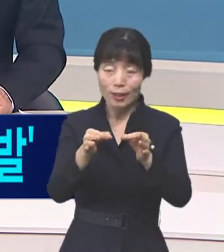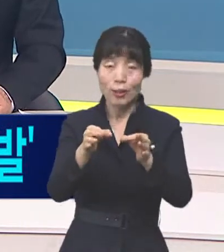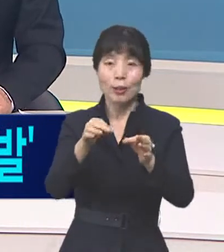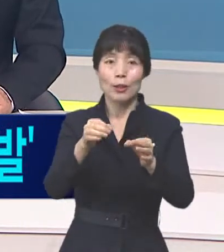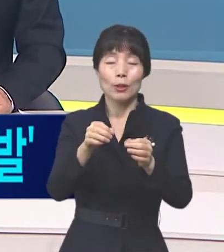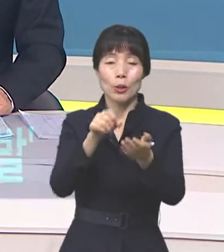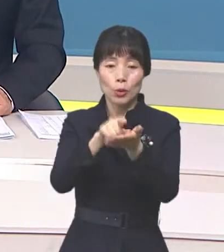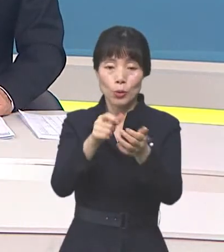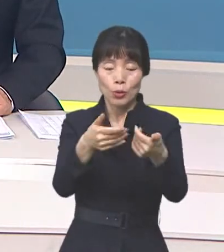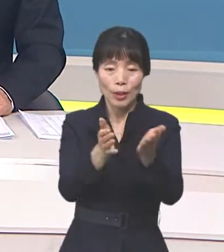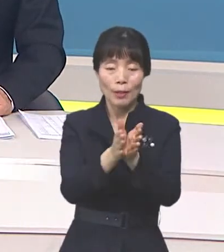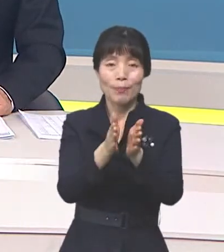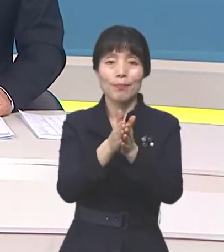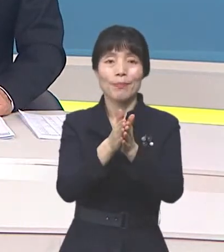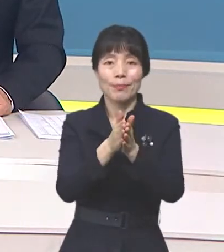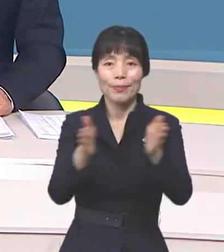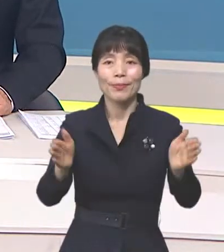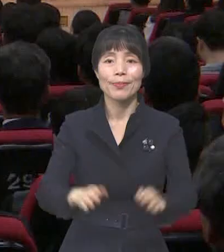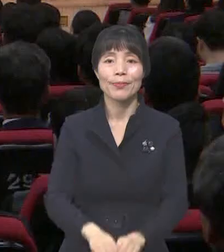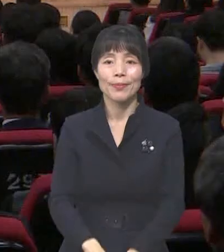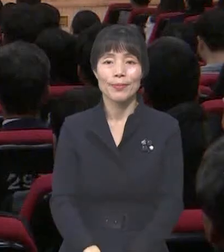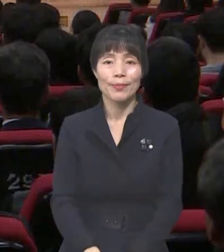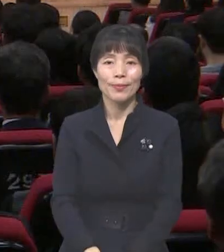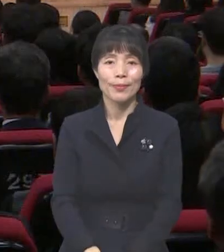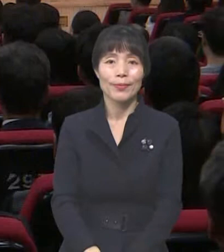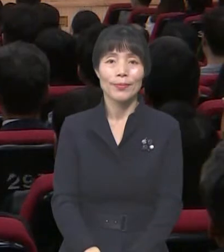내딛습니다. 이형구 기자입니다.